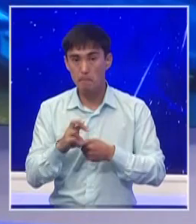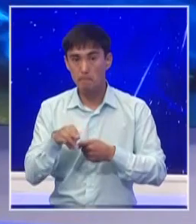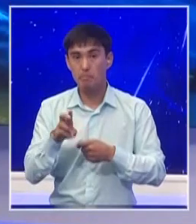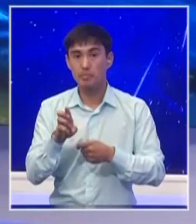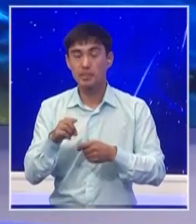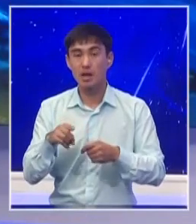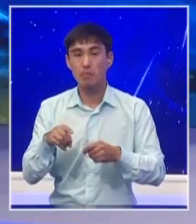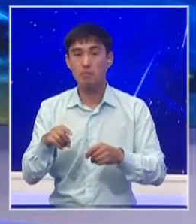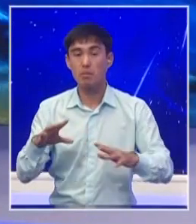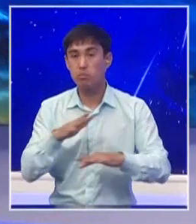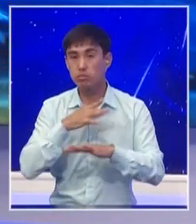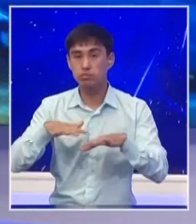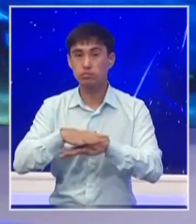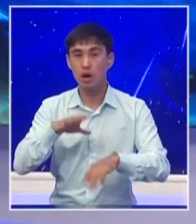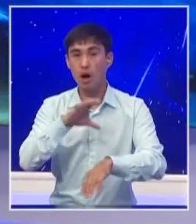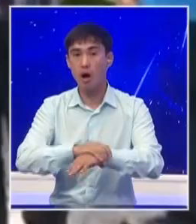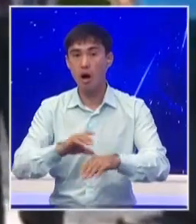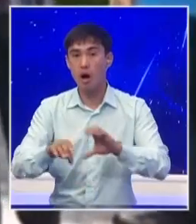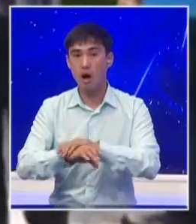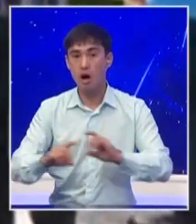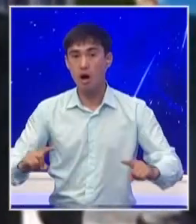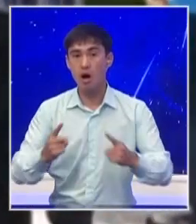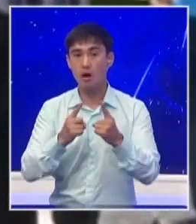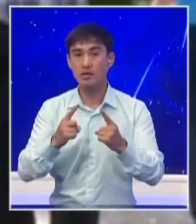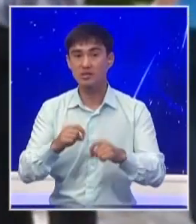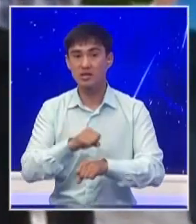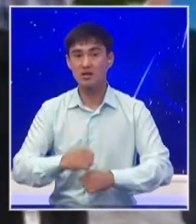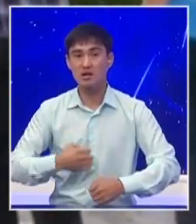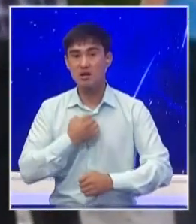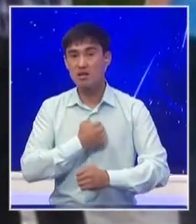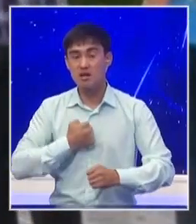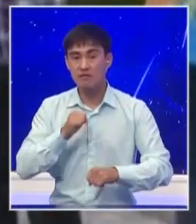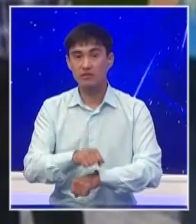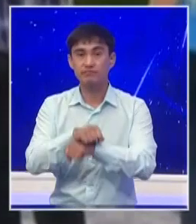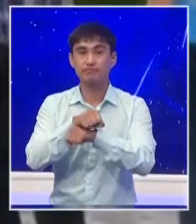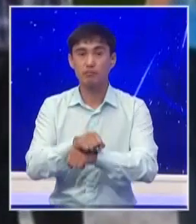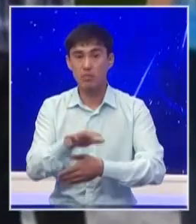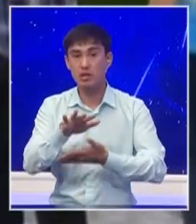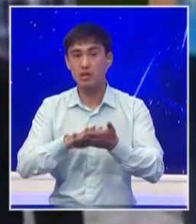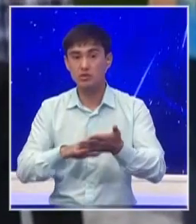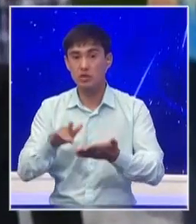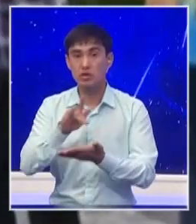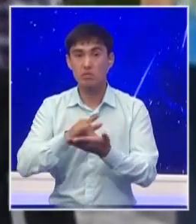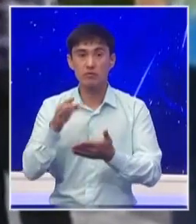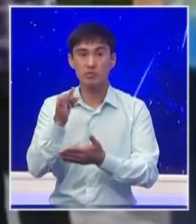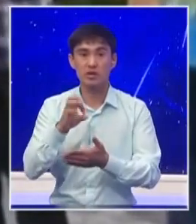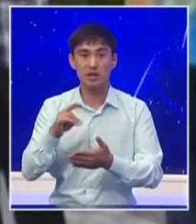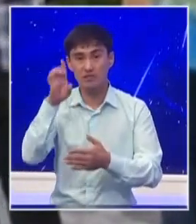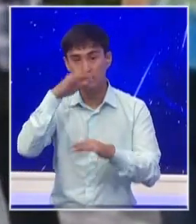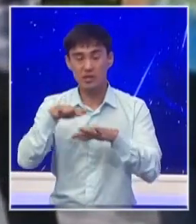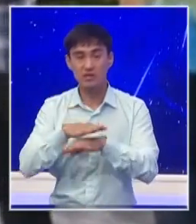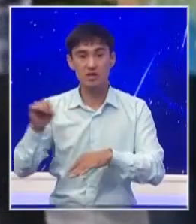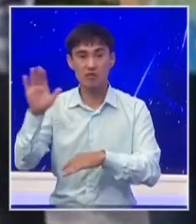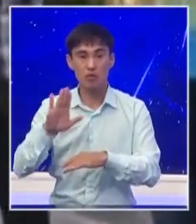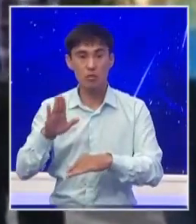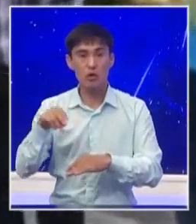на массовые аресты разгневанных демонстрантов, люди продолжают выходить на улицы в крупных городах и по всему Ирану и в странах Европы.